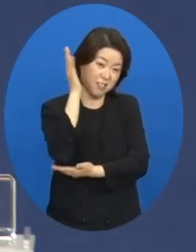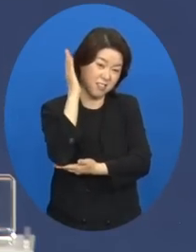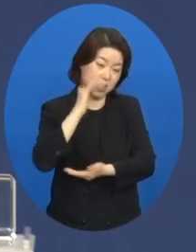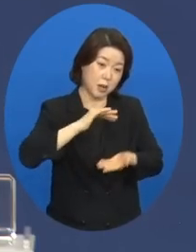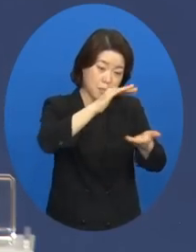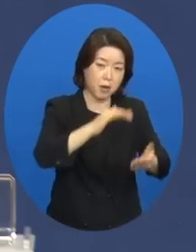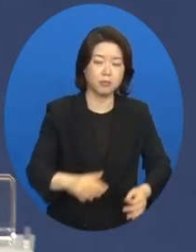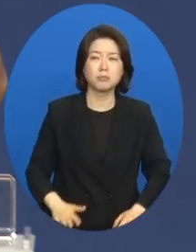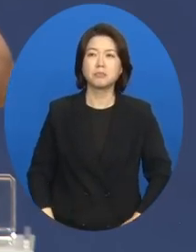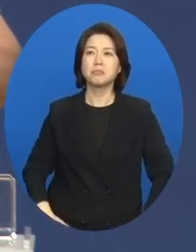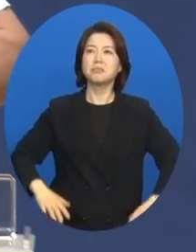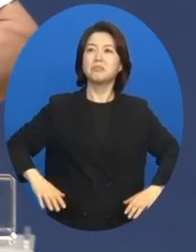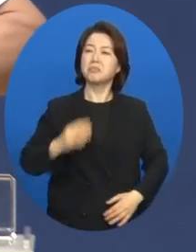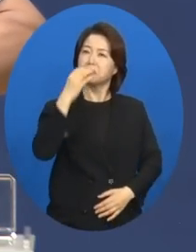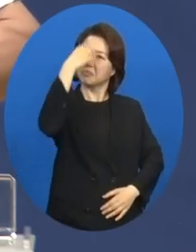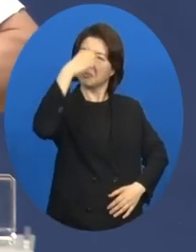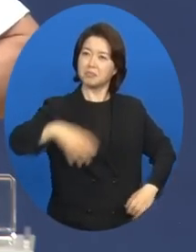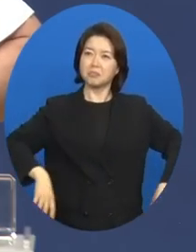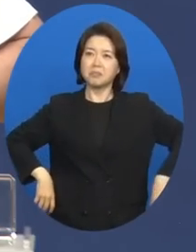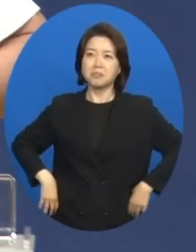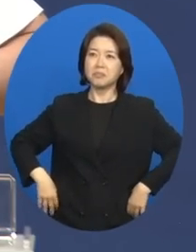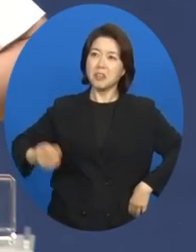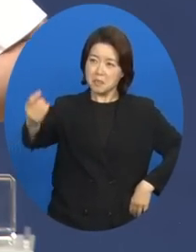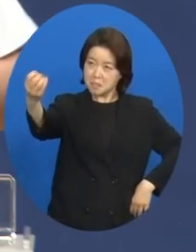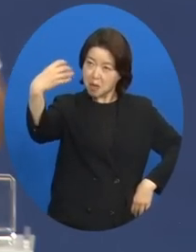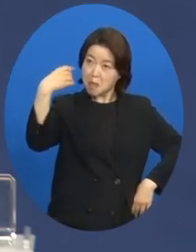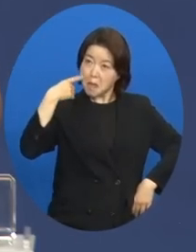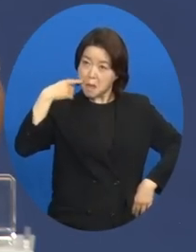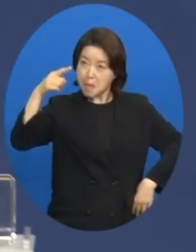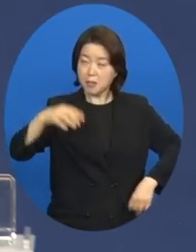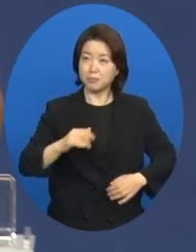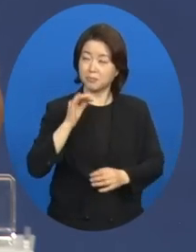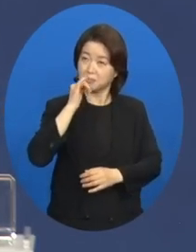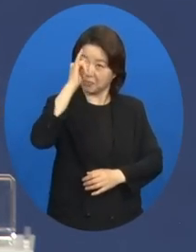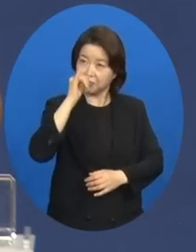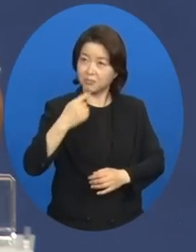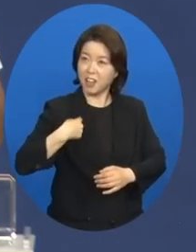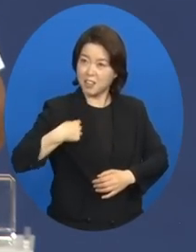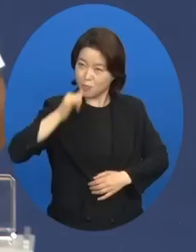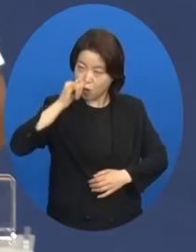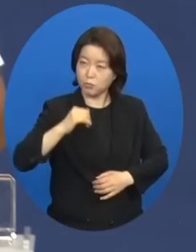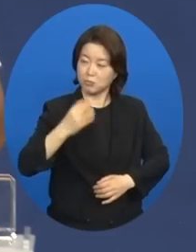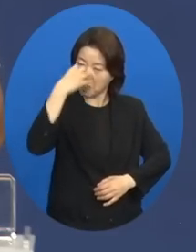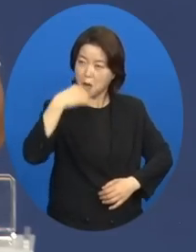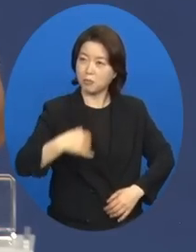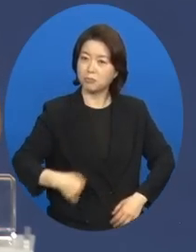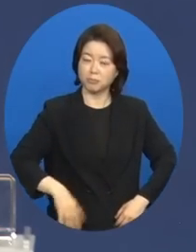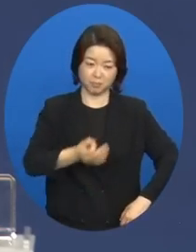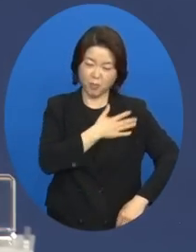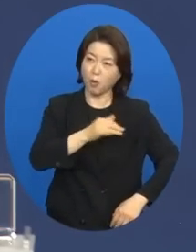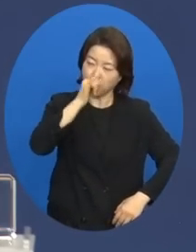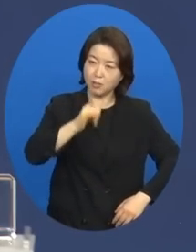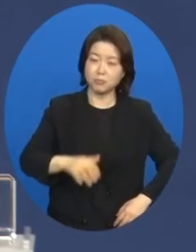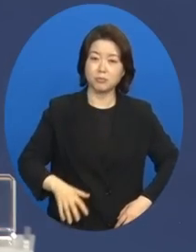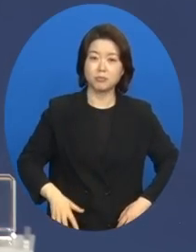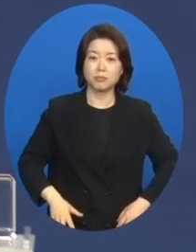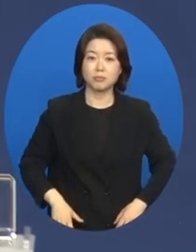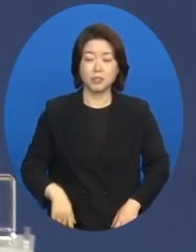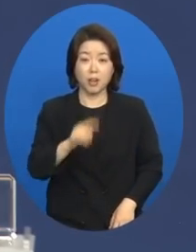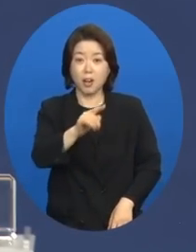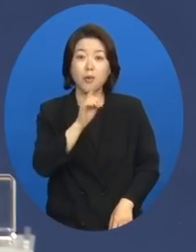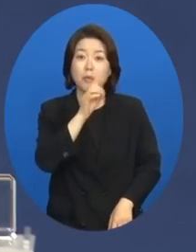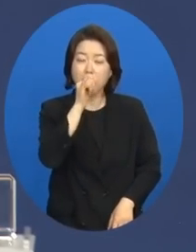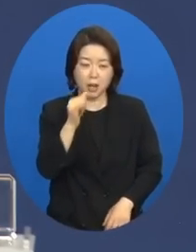힘주고 뭐 이런 사람들 나름대로 다른 사람들보다 우월하다고 생각하는 사람들도 인생 본론 얘기라면 생각을 안 해서 그렇지